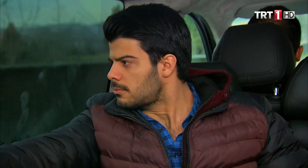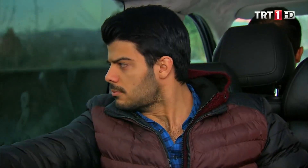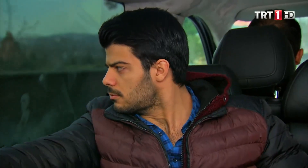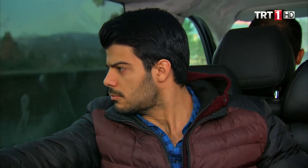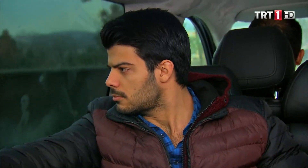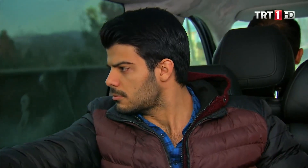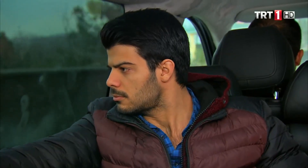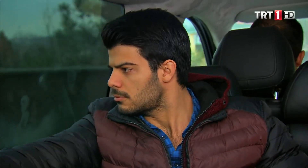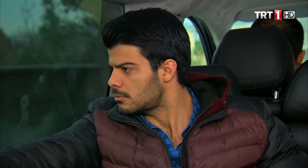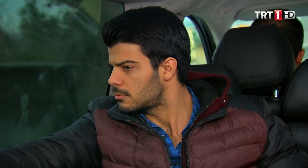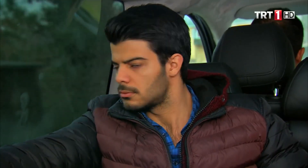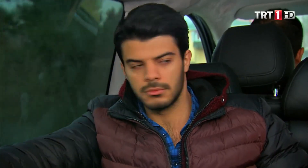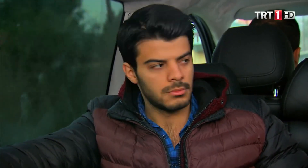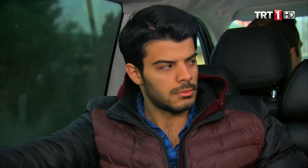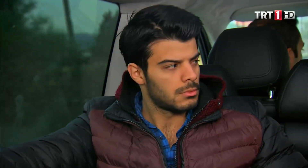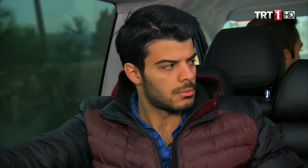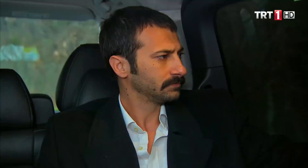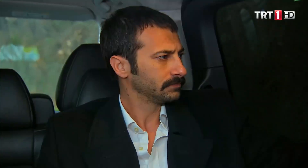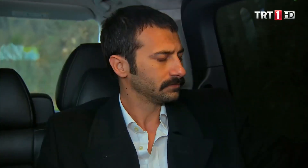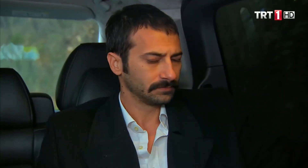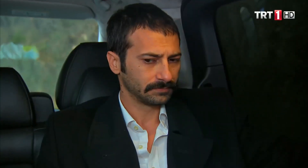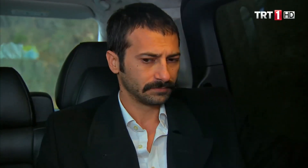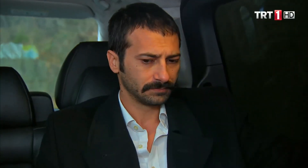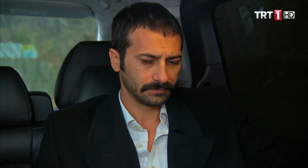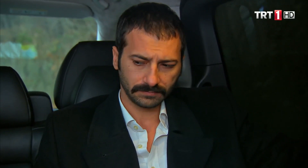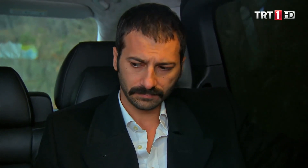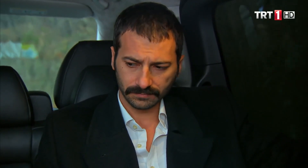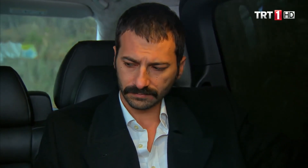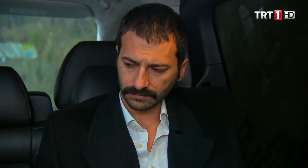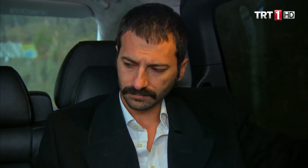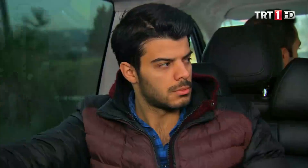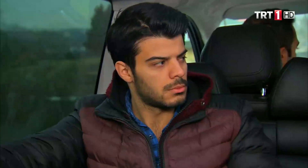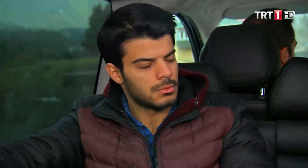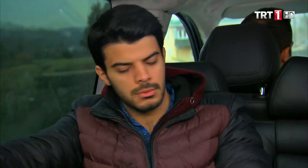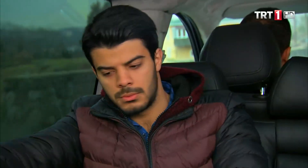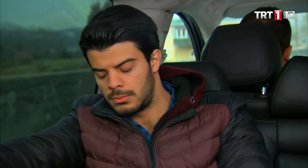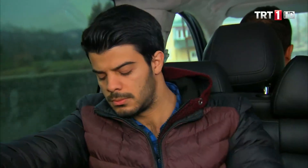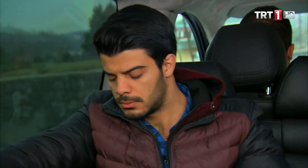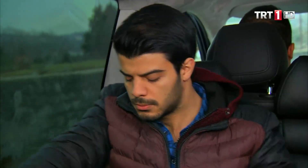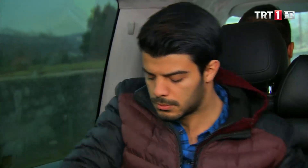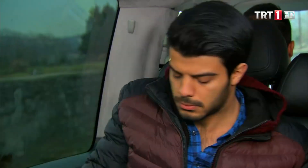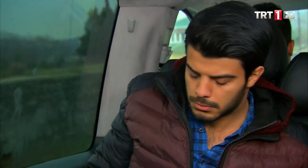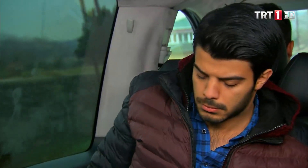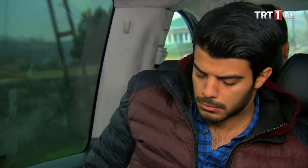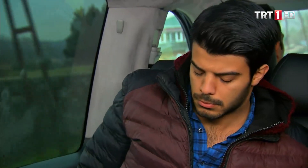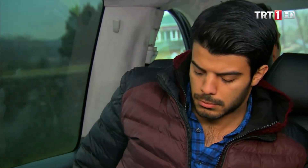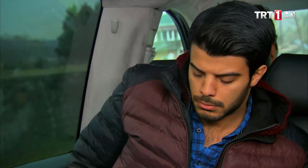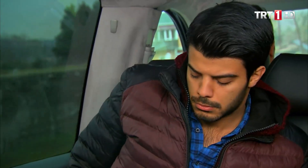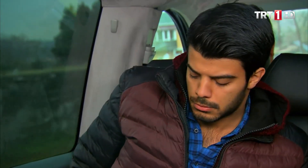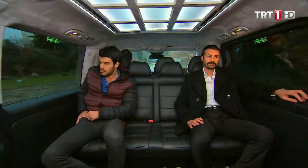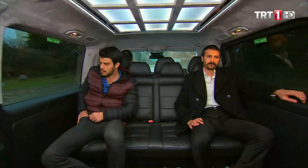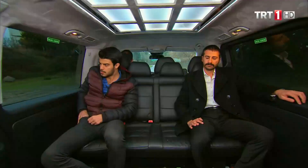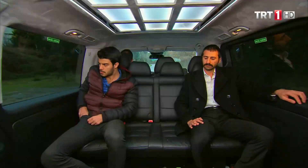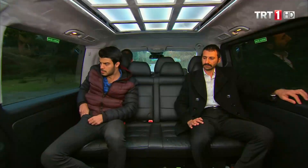Koray minibüste camdan dışarı öfkeyle bakıyor. Koray'ın telefonu. Cebinden çıkardı. Minibüsün koltukları deriden, içi